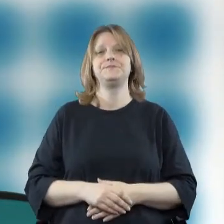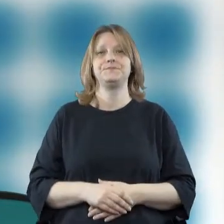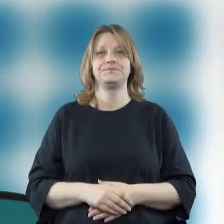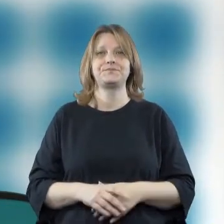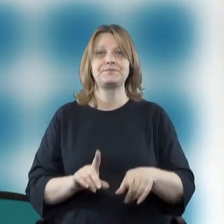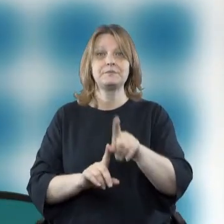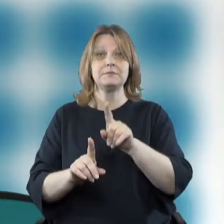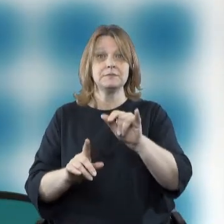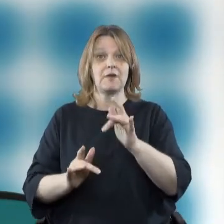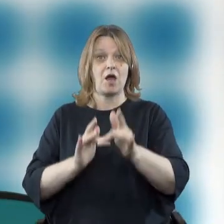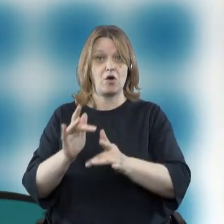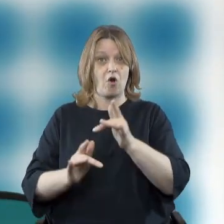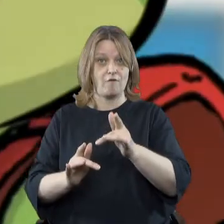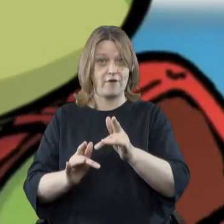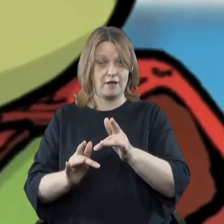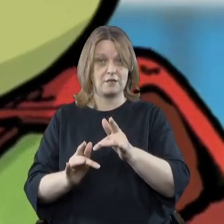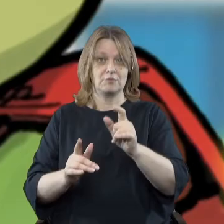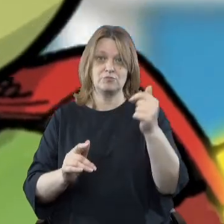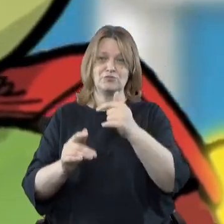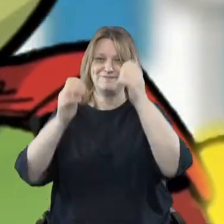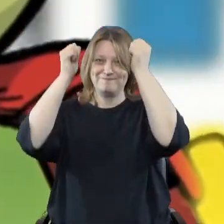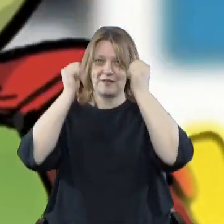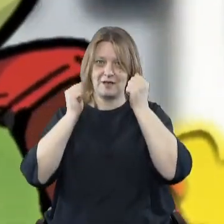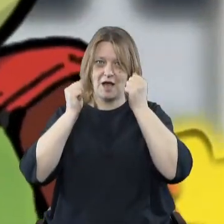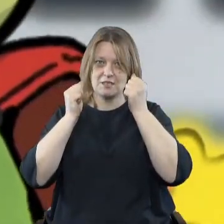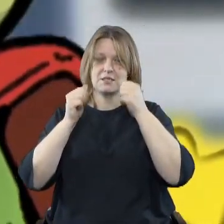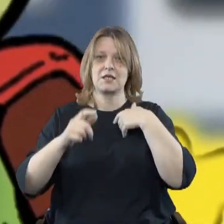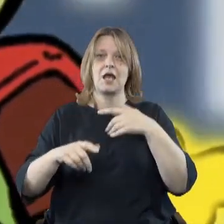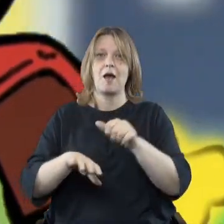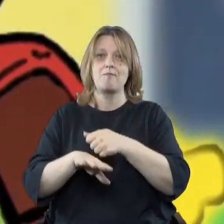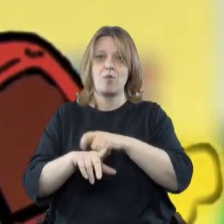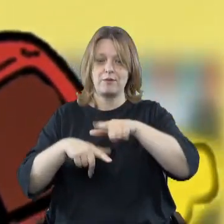Zanim wsiądziesz na rower, koniecznie załóż kask i zawiąż sznurowadła.